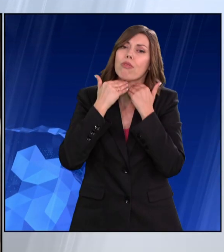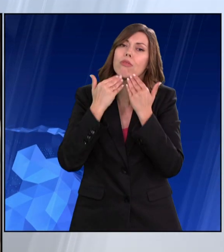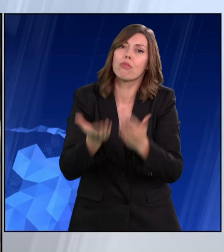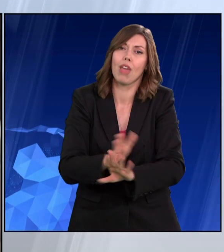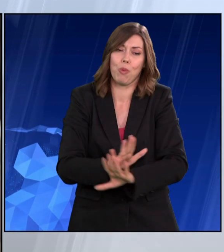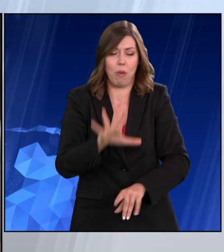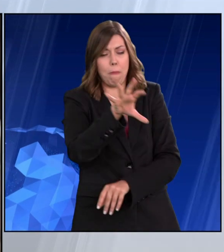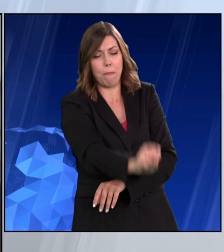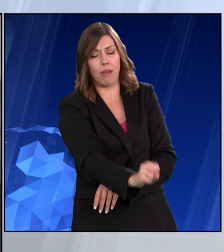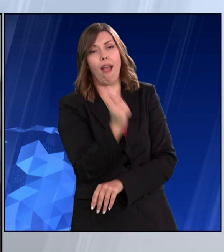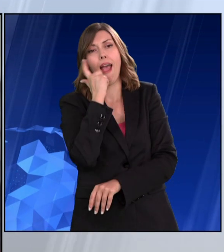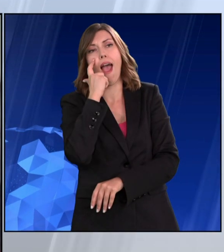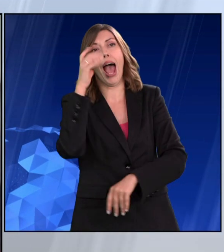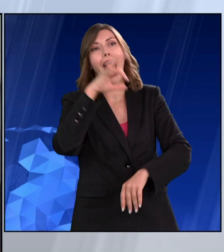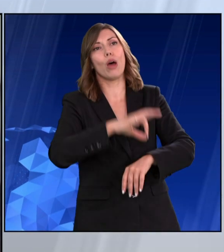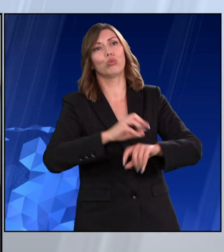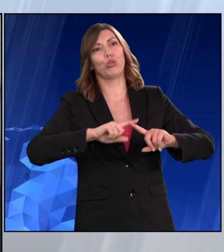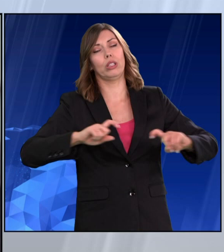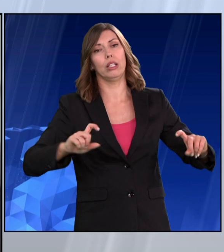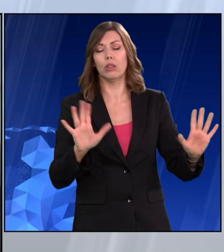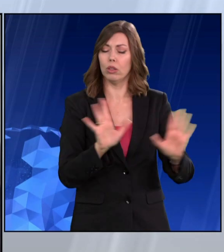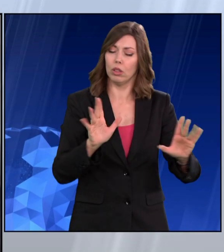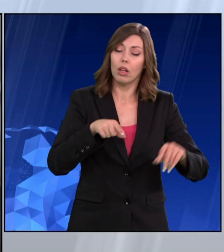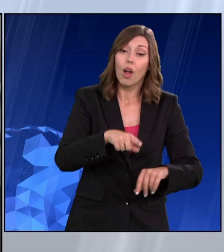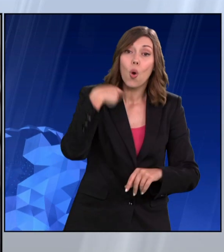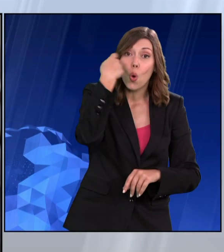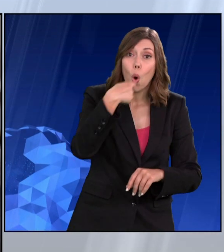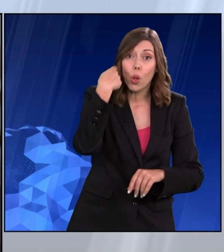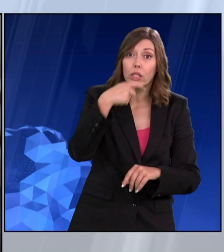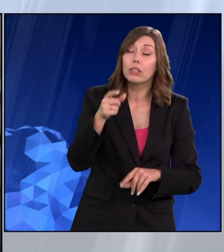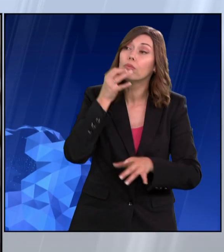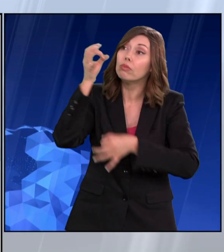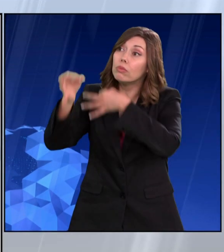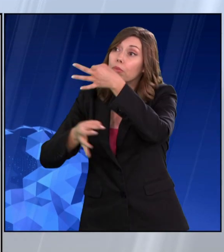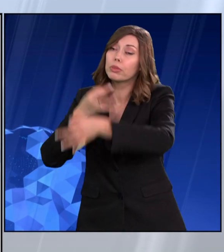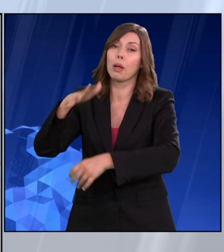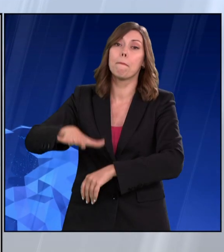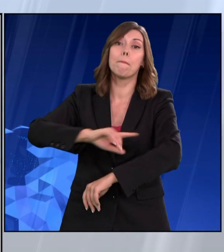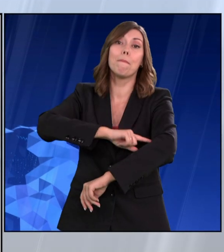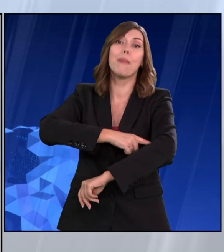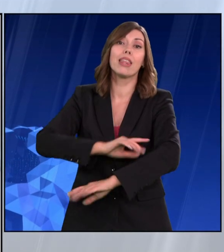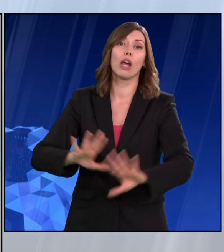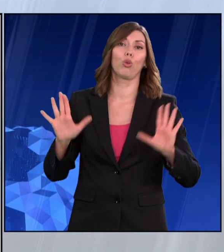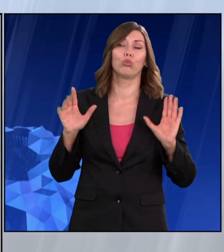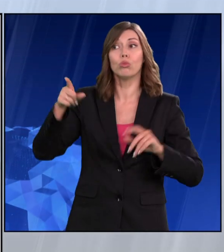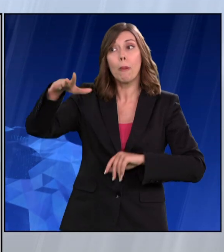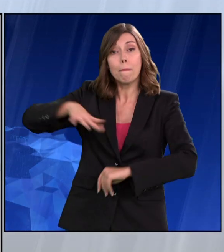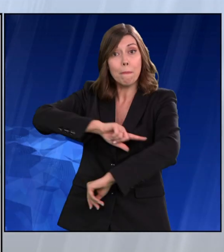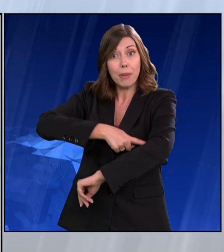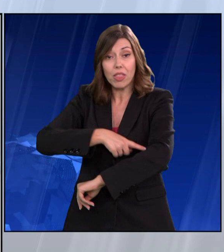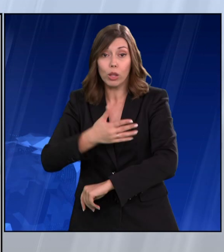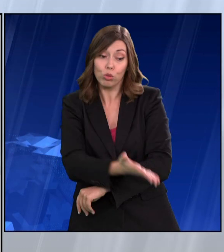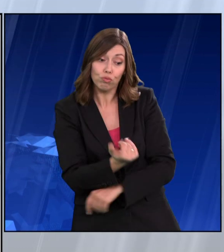πάθηση έχει το παιδί. Ο γονιός περιγράφει τα συμπτώματα στον παιδίατρο, ο παιδίατρος εξετάζει το παιδί και μόνο τότε μπορεί